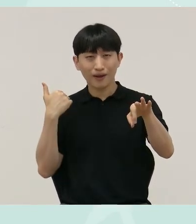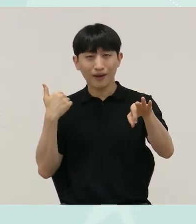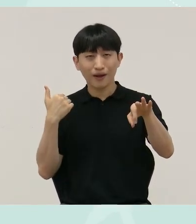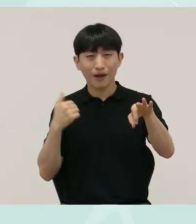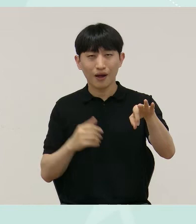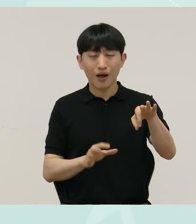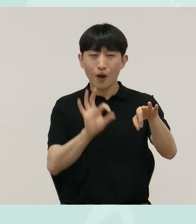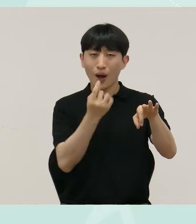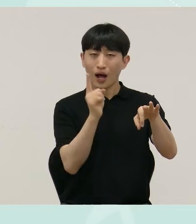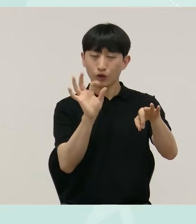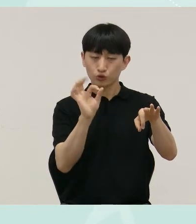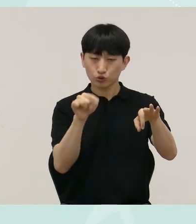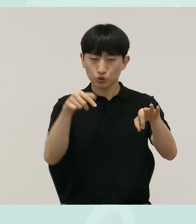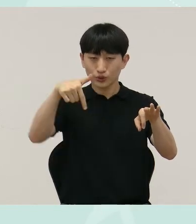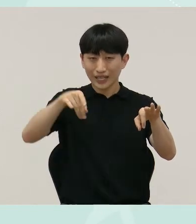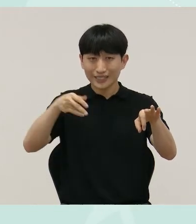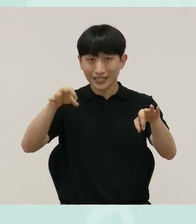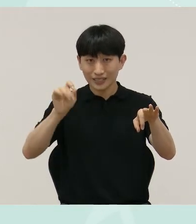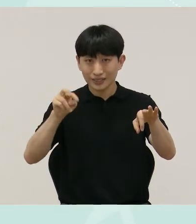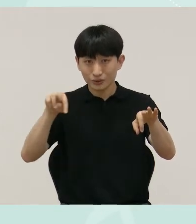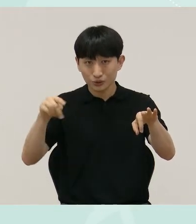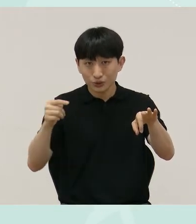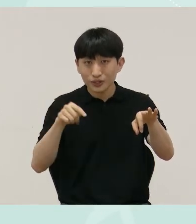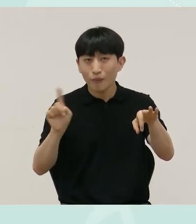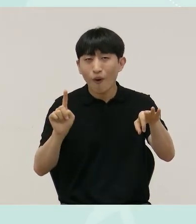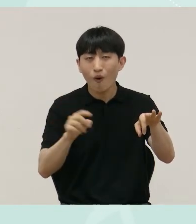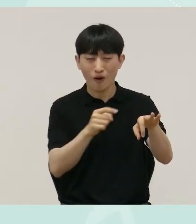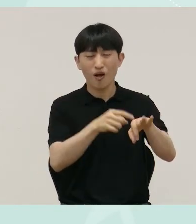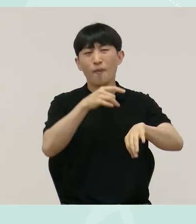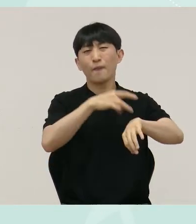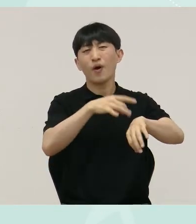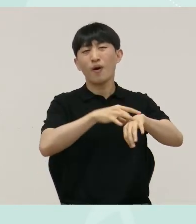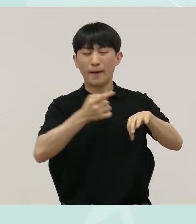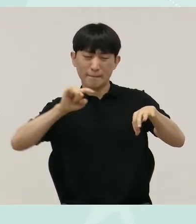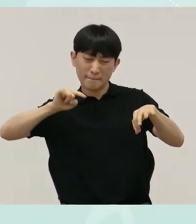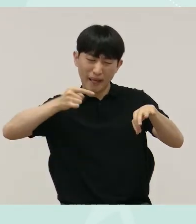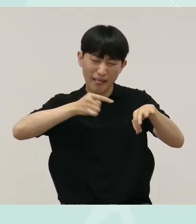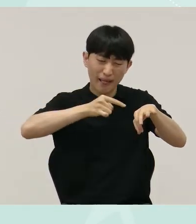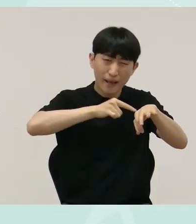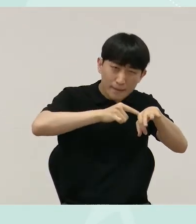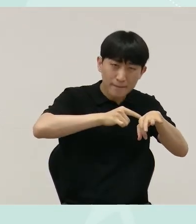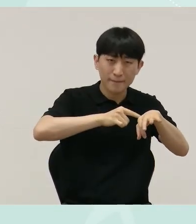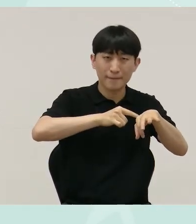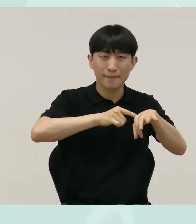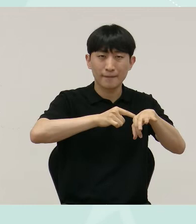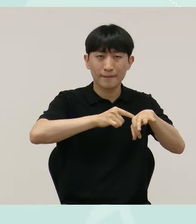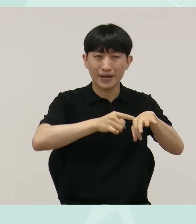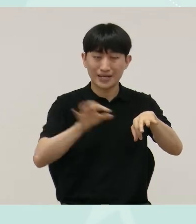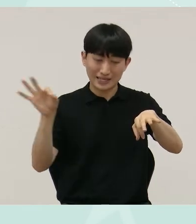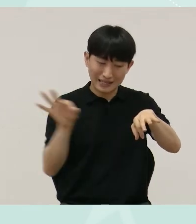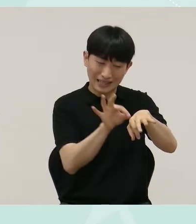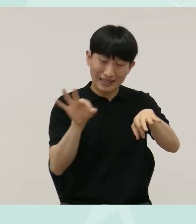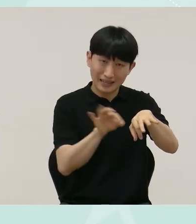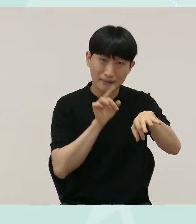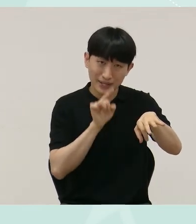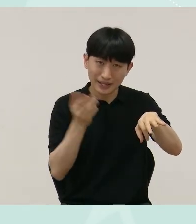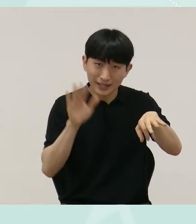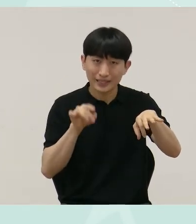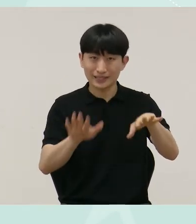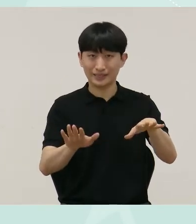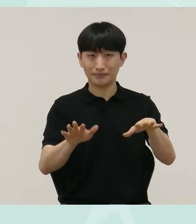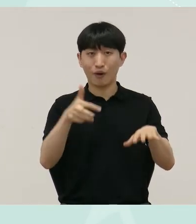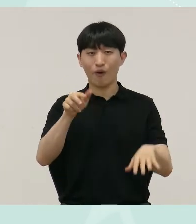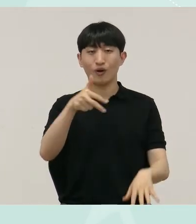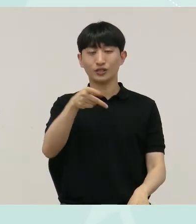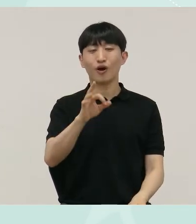했던 와우 개창술을 통한 삽입, 이건 이제 대개 이쪽 부분에 뼈를 뚫고 들어간 것인데요. 지금 이제 구멍이 뚫린 부분이 이제 정원창